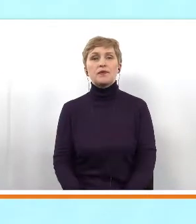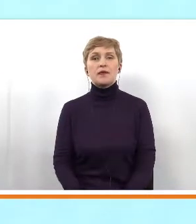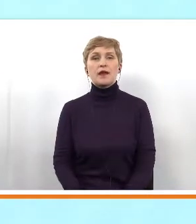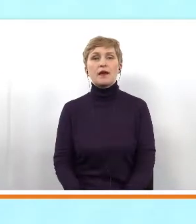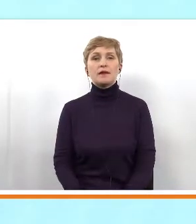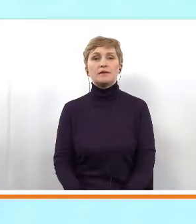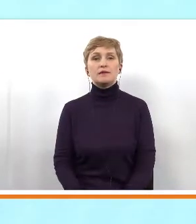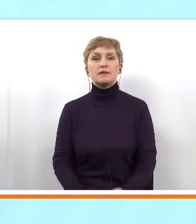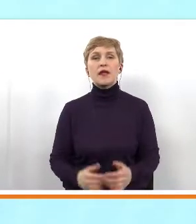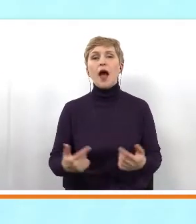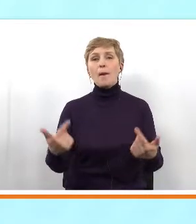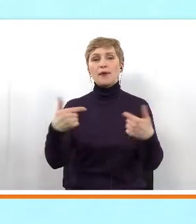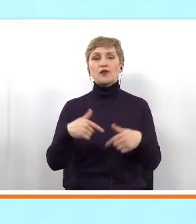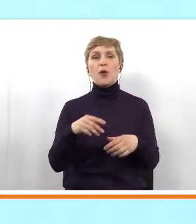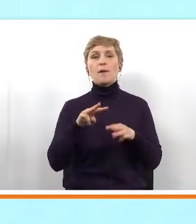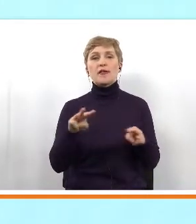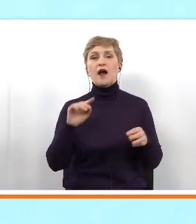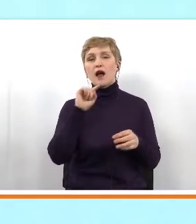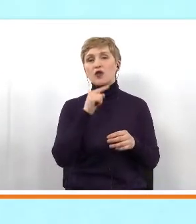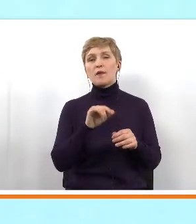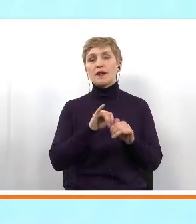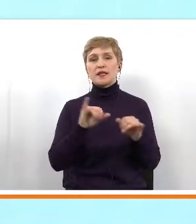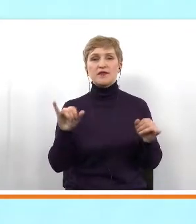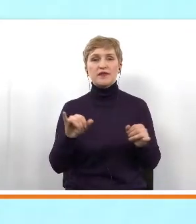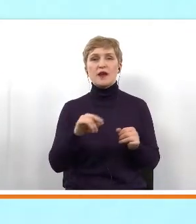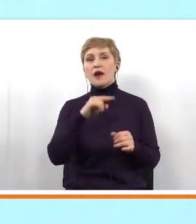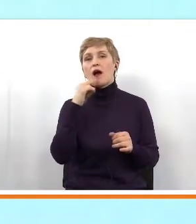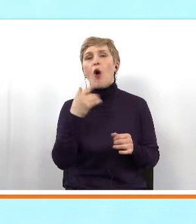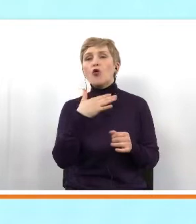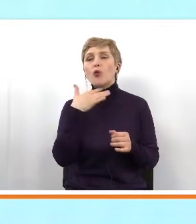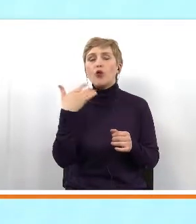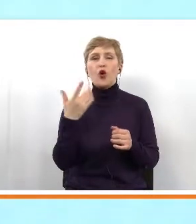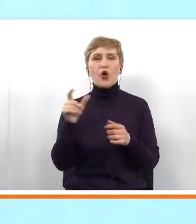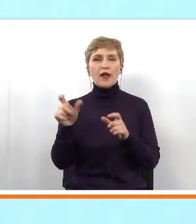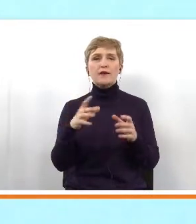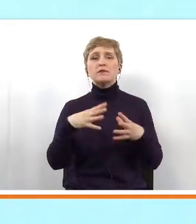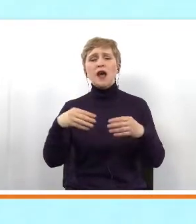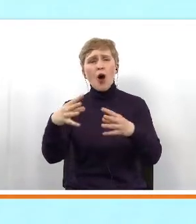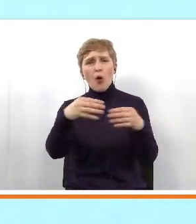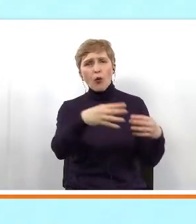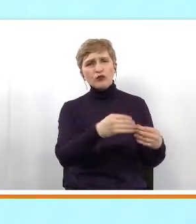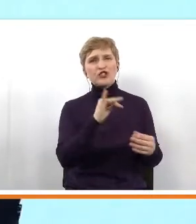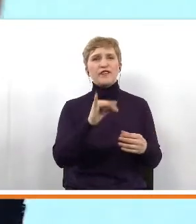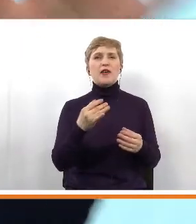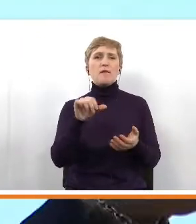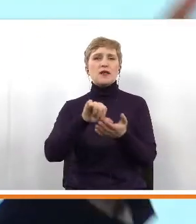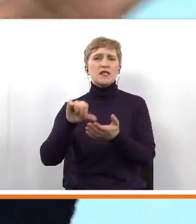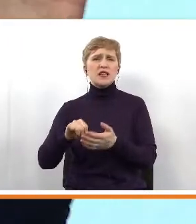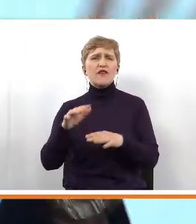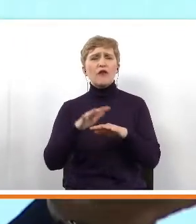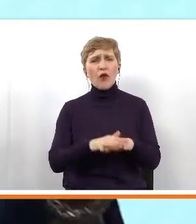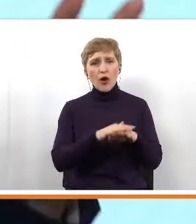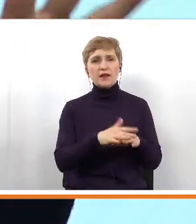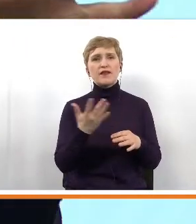поступило в Минэкономразвитие России, ну, от очень многих и сообществ, и от представителей фондов, там